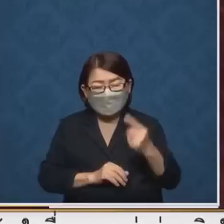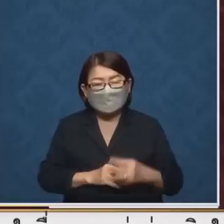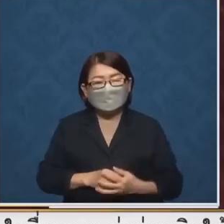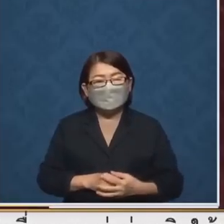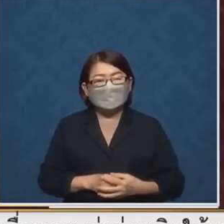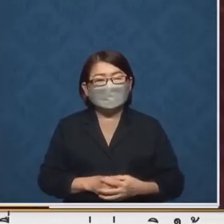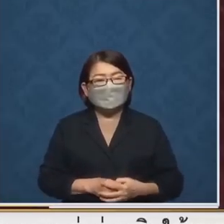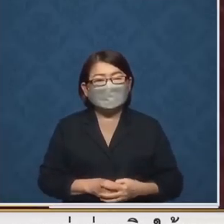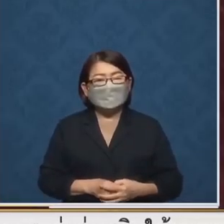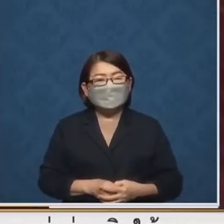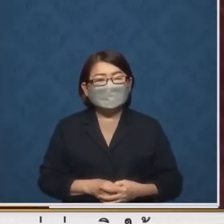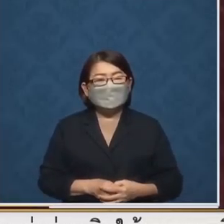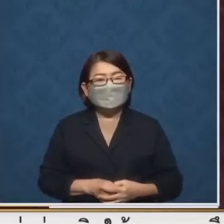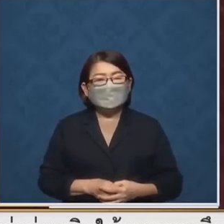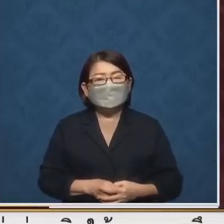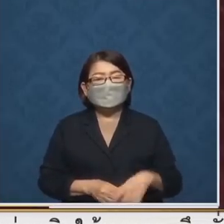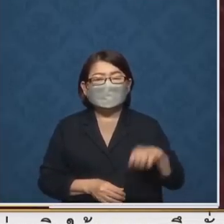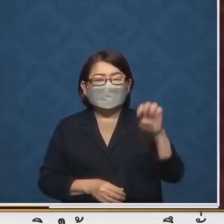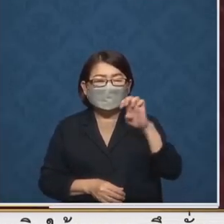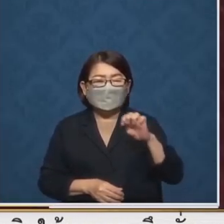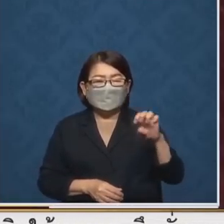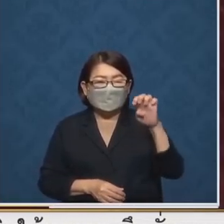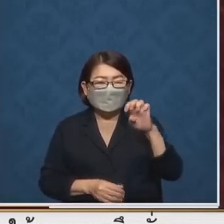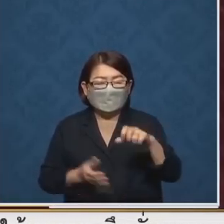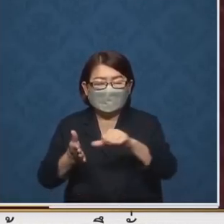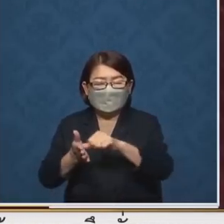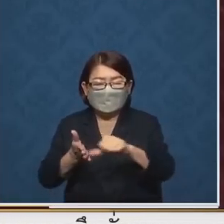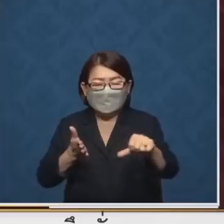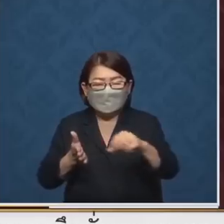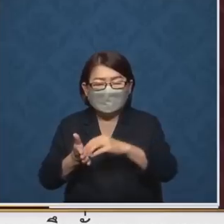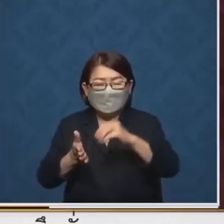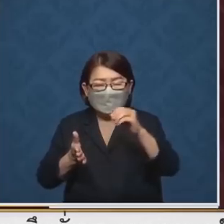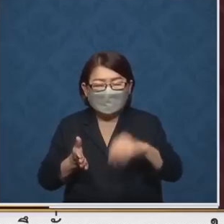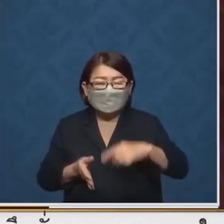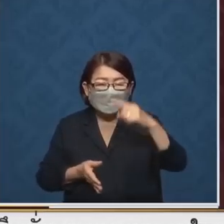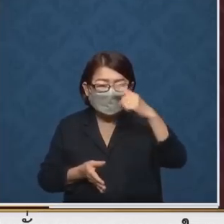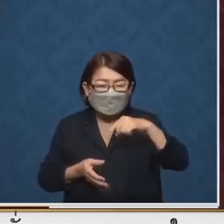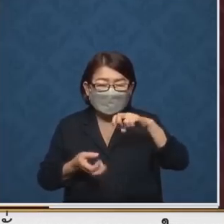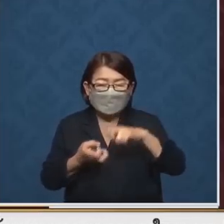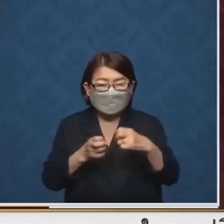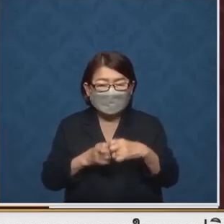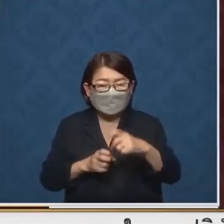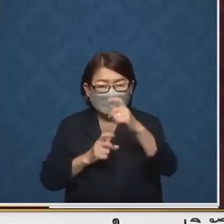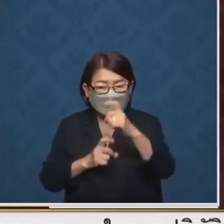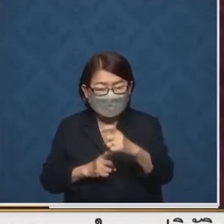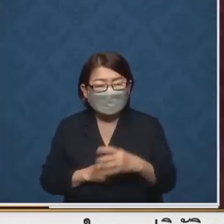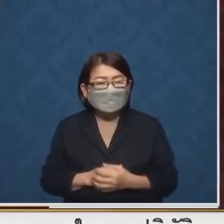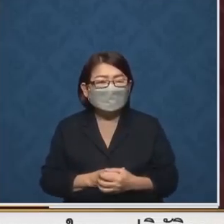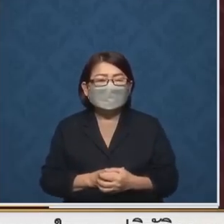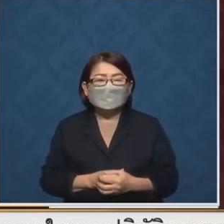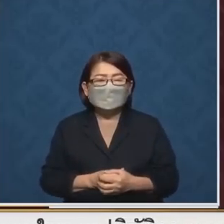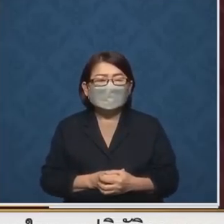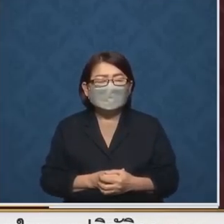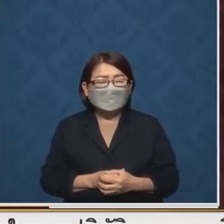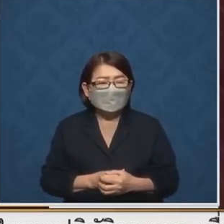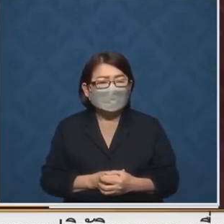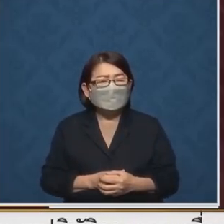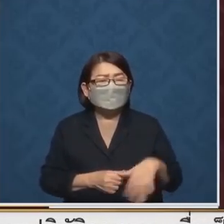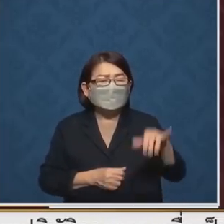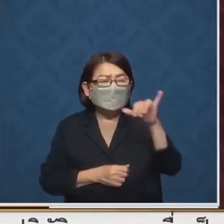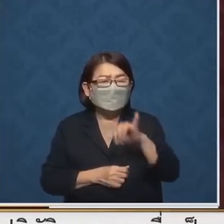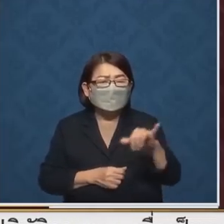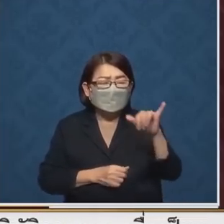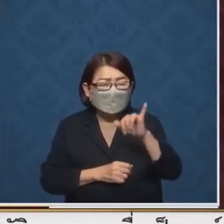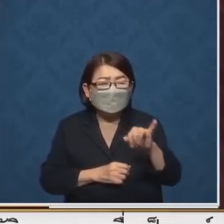บEU ถอดไทยออกจากประเทศของคามปลดภัย ทําายกินเเขcellariumบากแล้ครัอุหรพ ทั้งอุโรปบอกว